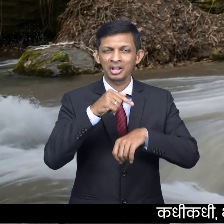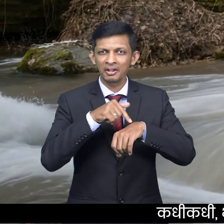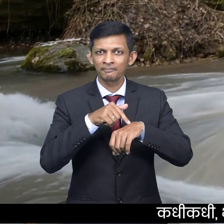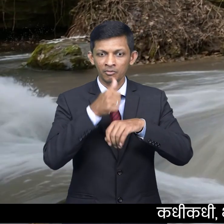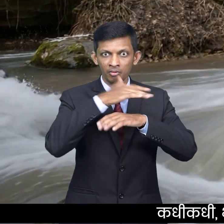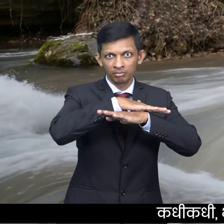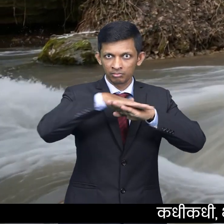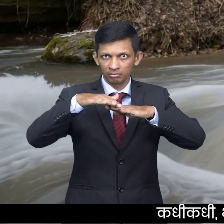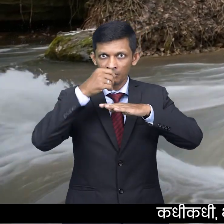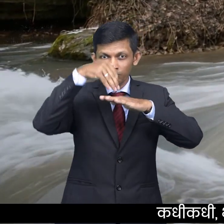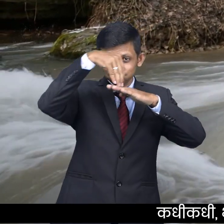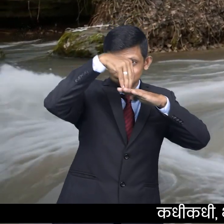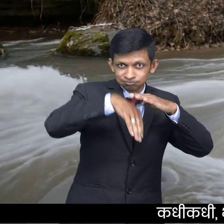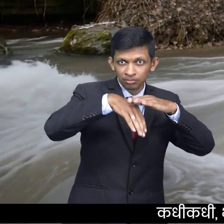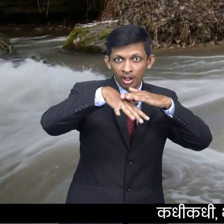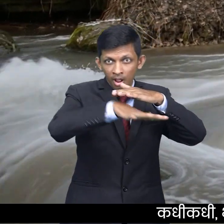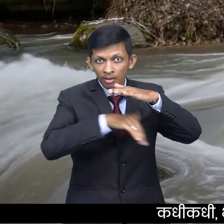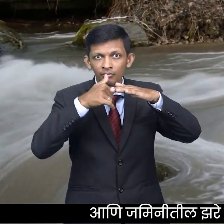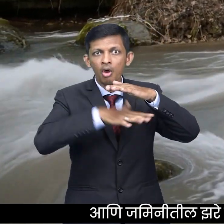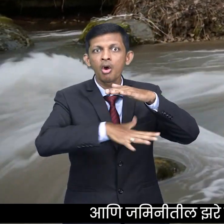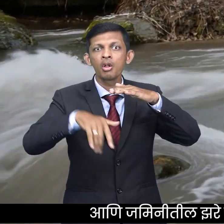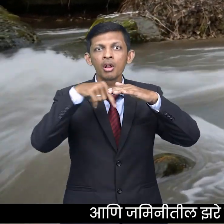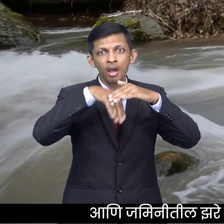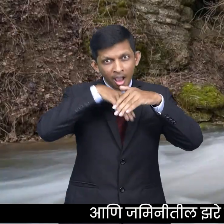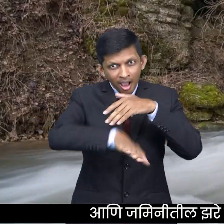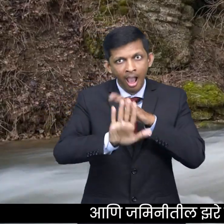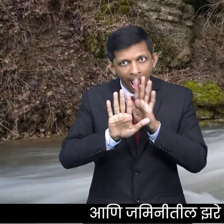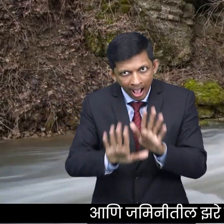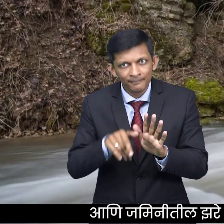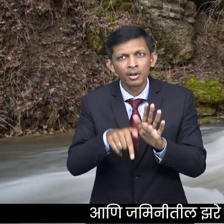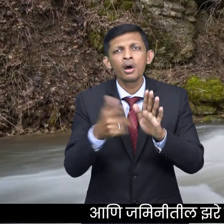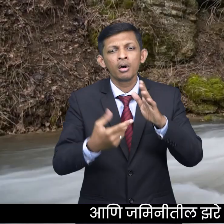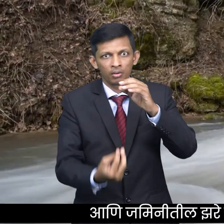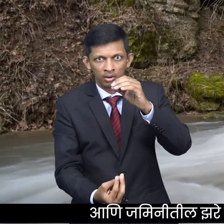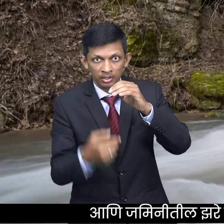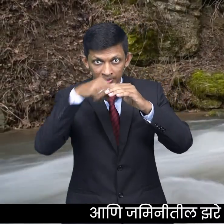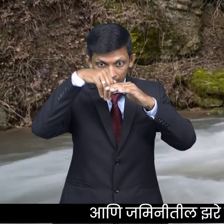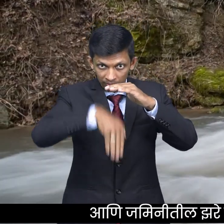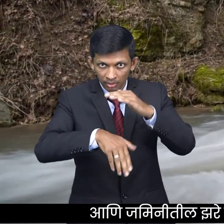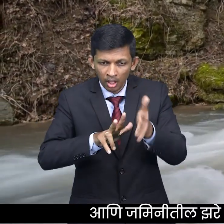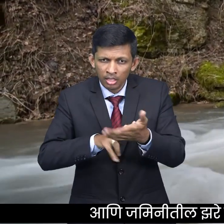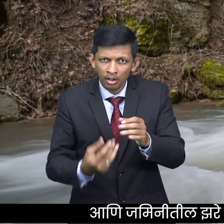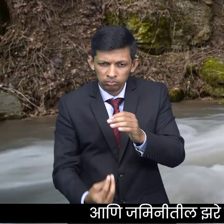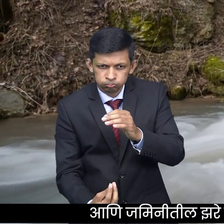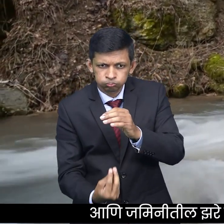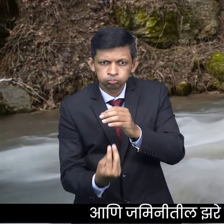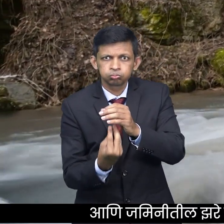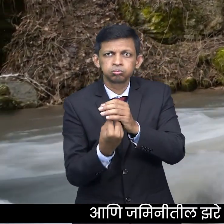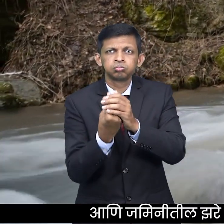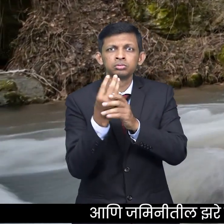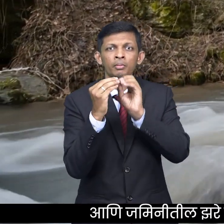कधी कधी भूगर्भातील पाणी दाबाखाली असते आणि जमिनीतील झरे नावाच्या छिद्रांमधून नैसर्गिकरित्या बाहेर